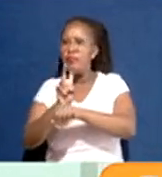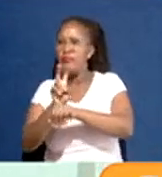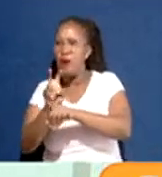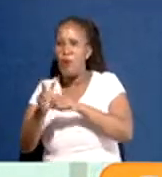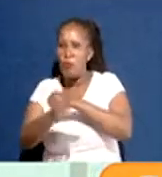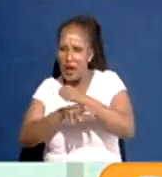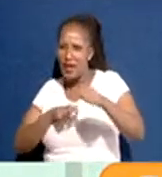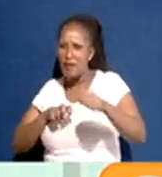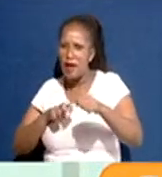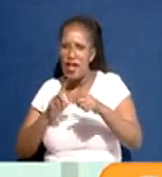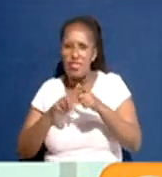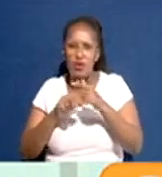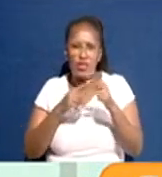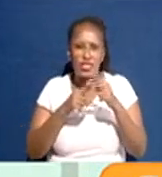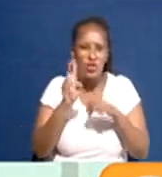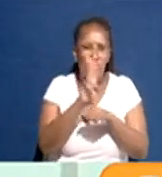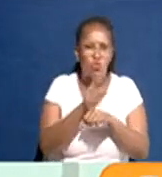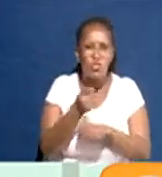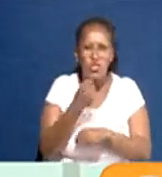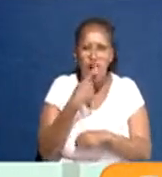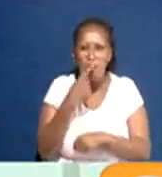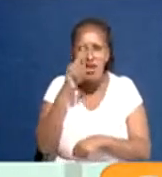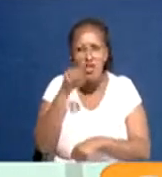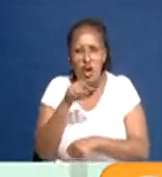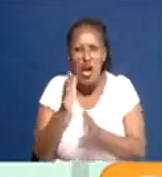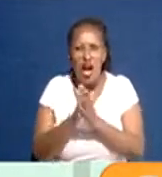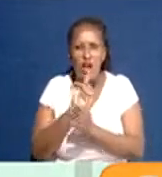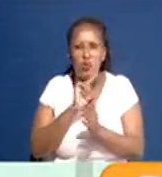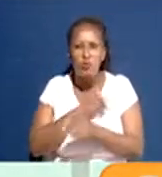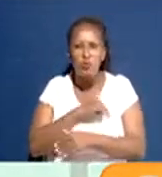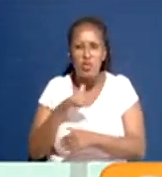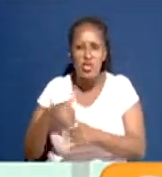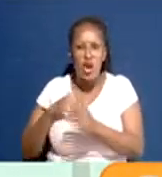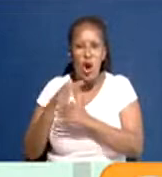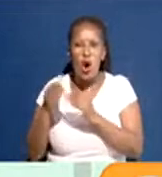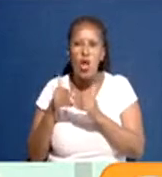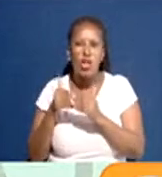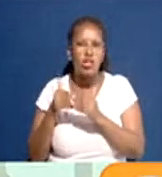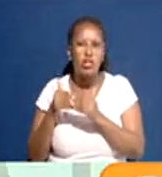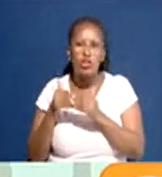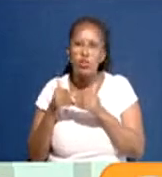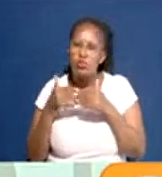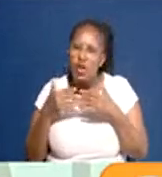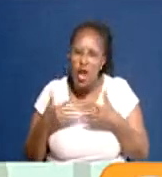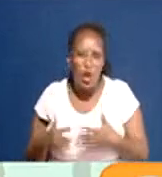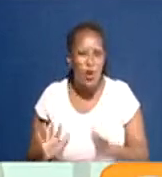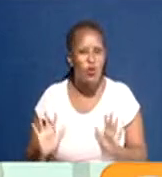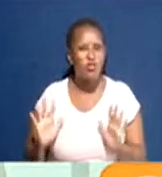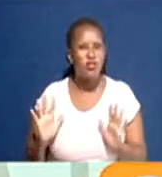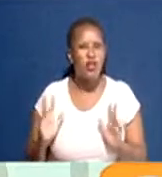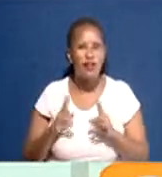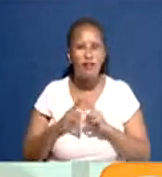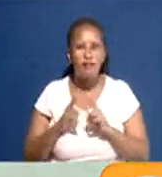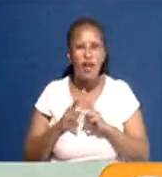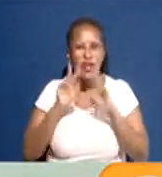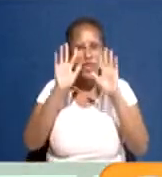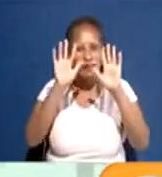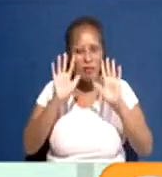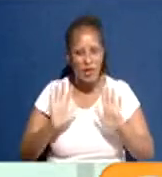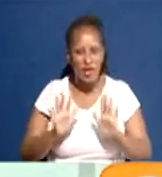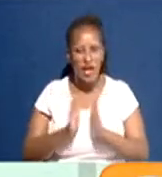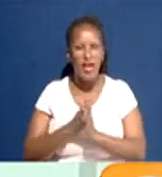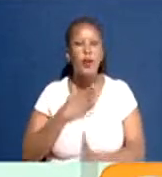mitaani, wataingia kwa madawa ya kulevya, na sote tutapata hasara. It is important, and I